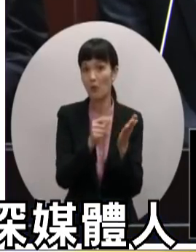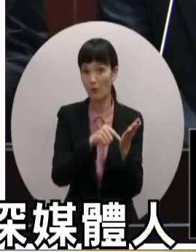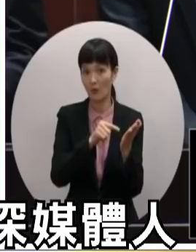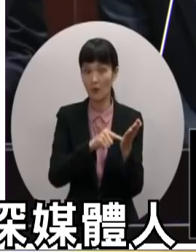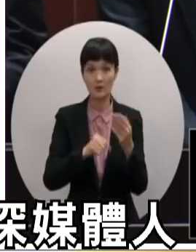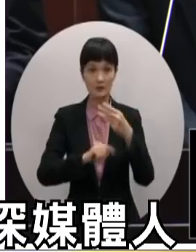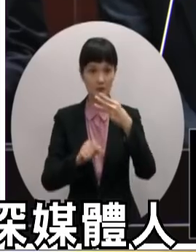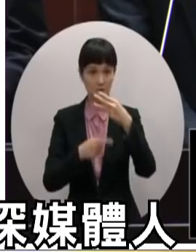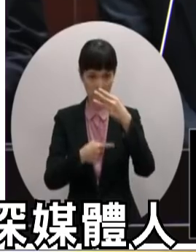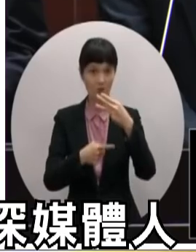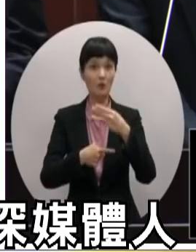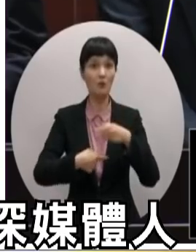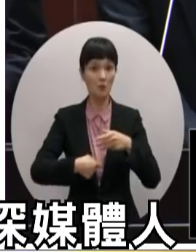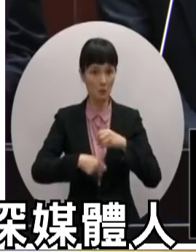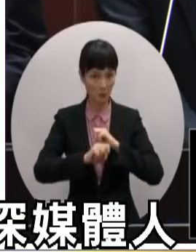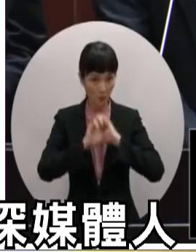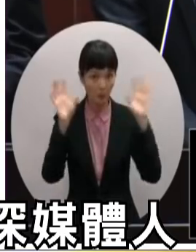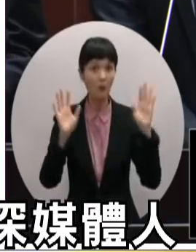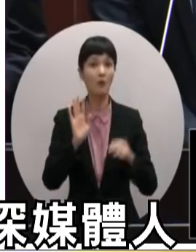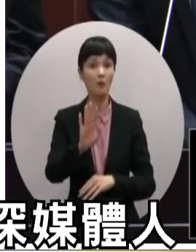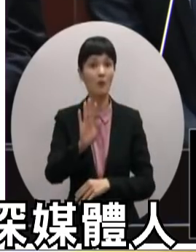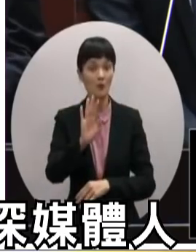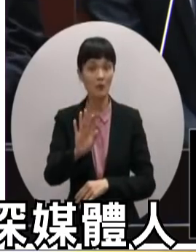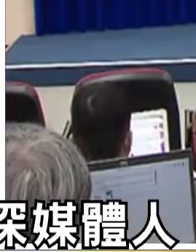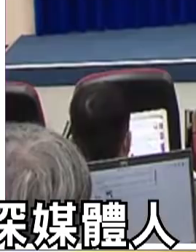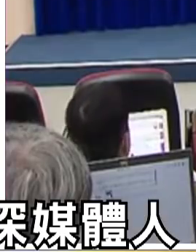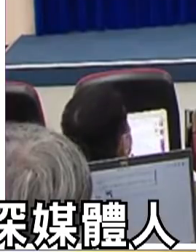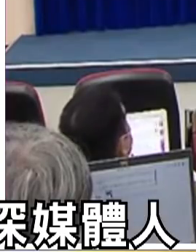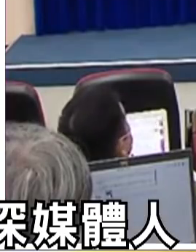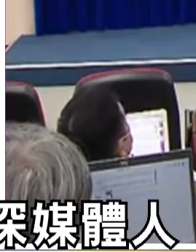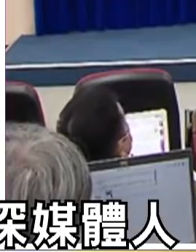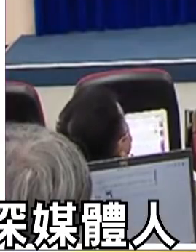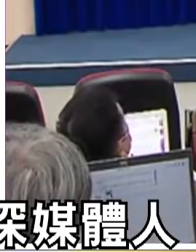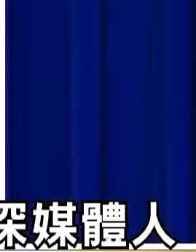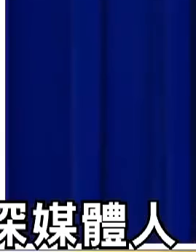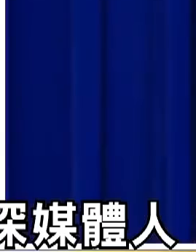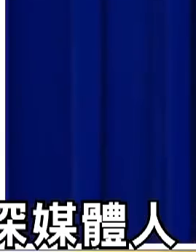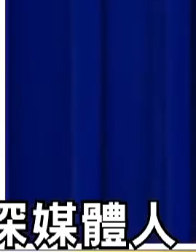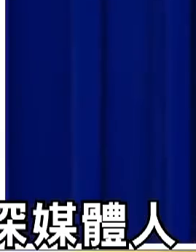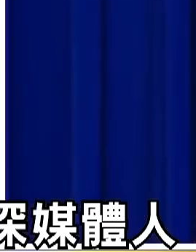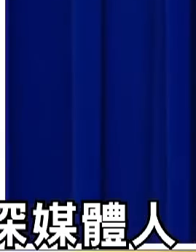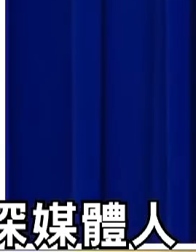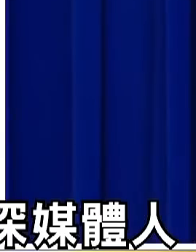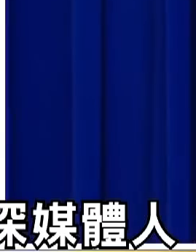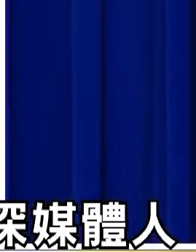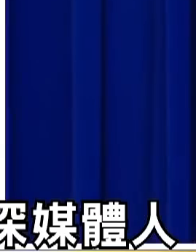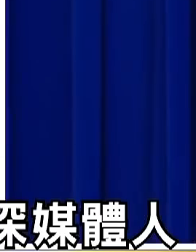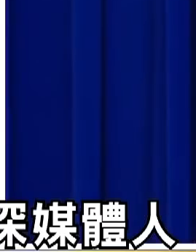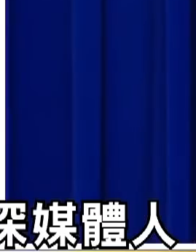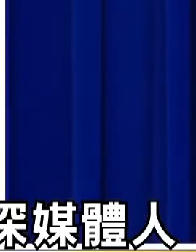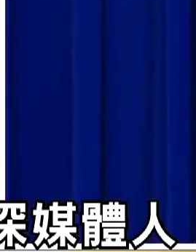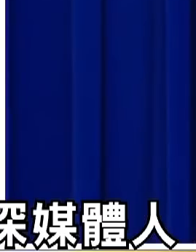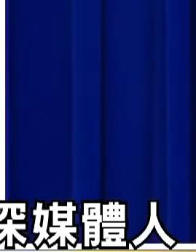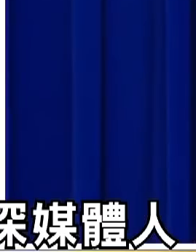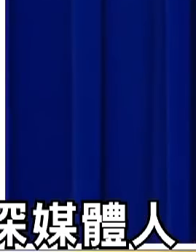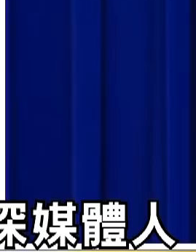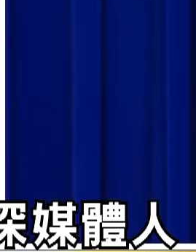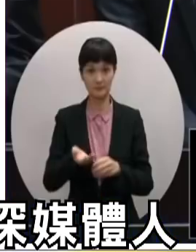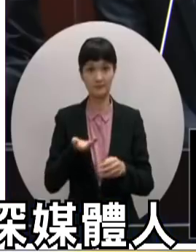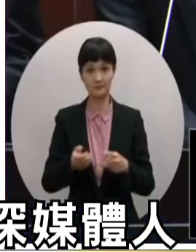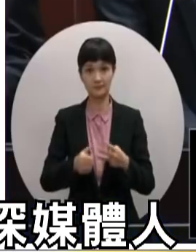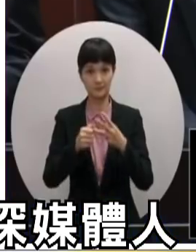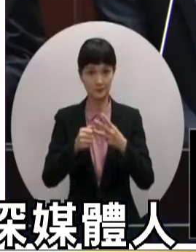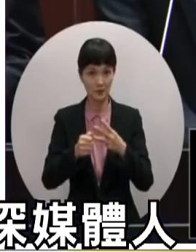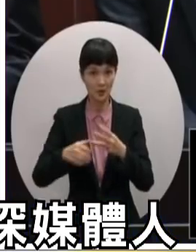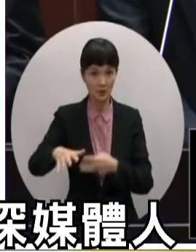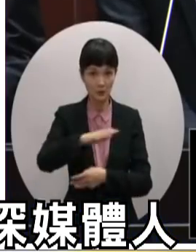们已经几十年没有在做这件事情。那你看到今天乌克兰这个状况，你是不是要重新回到这个？不然的话，请问一下，你告诉我说